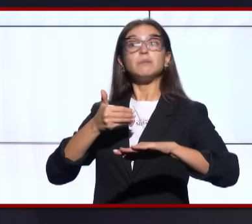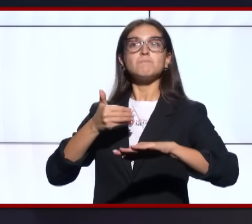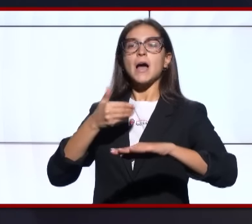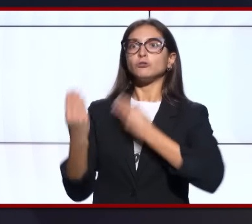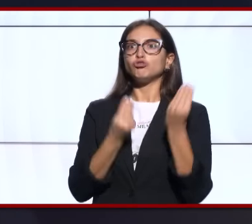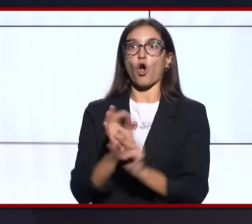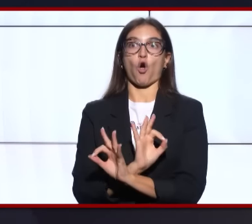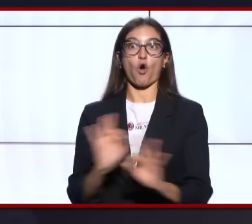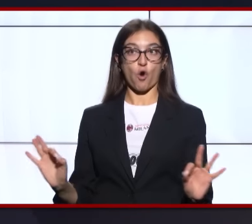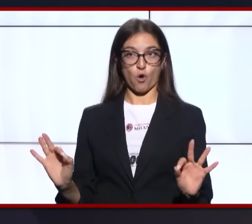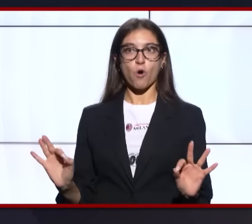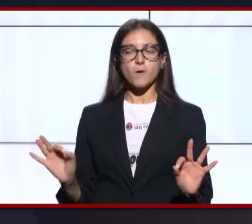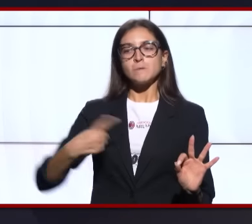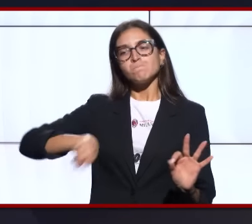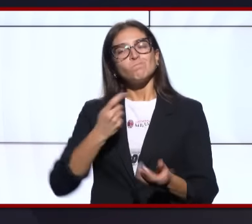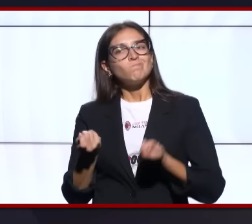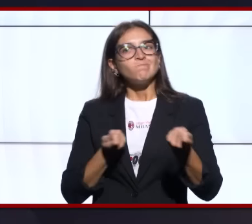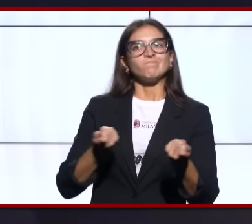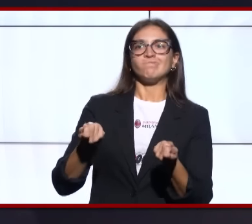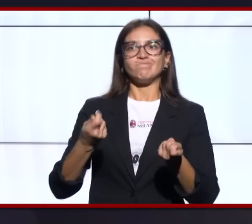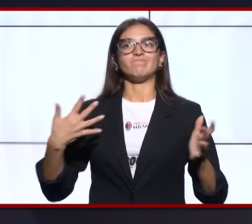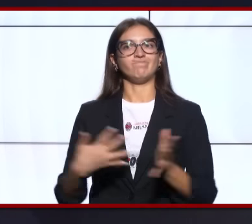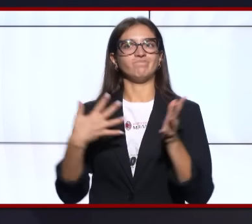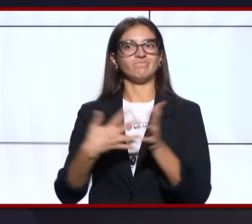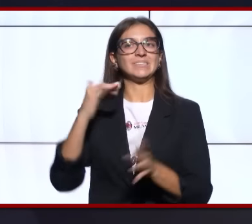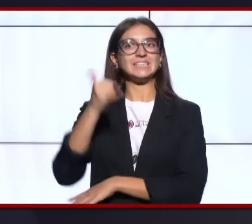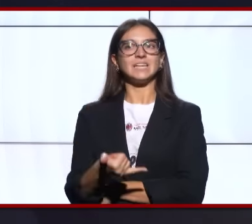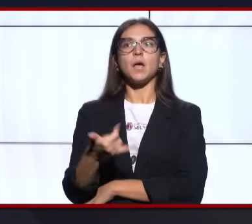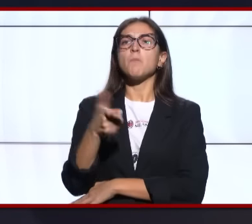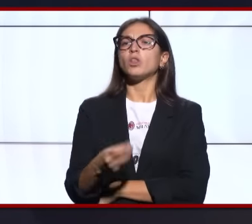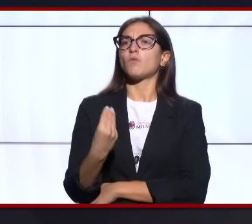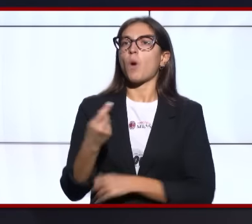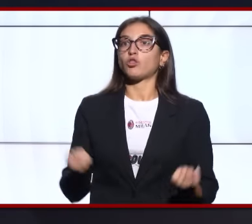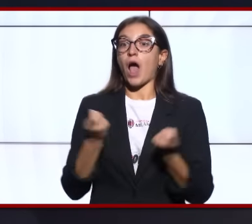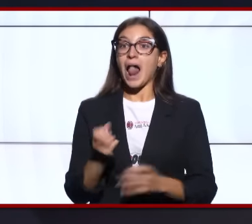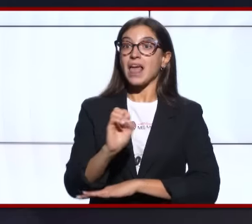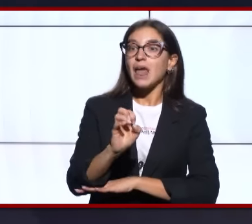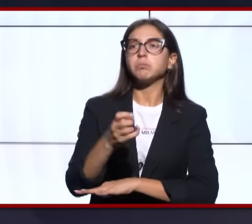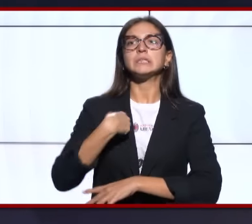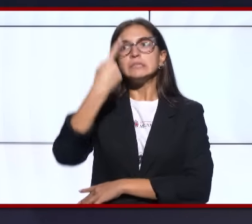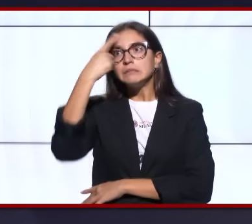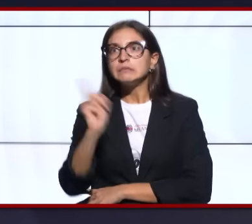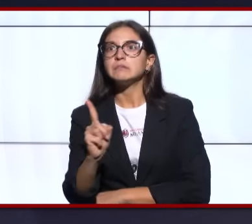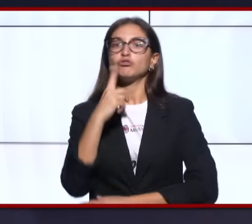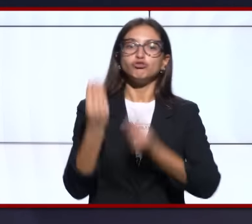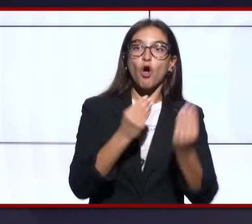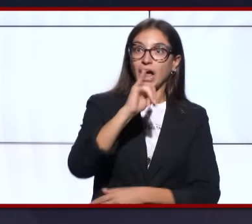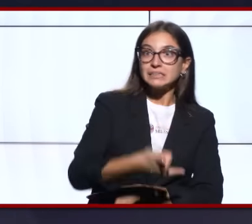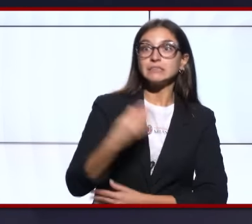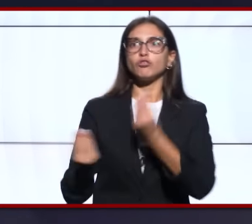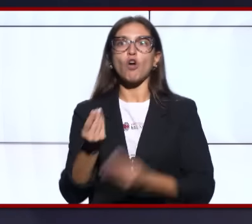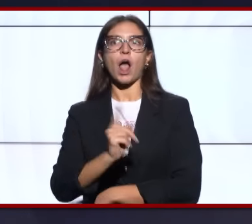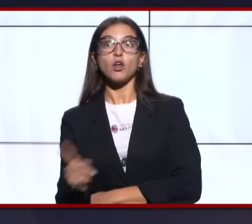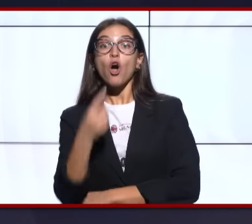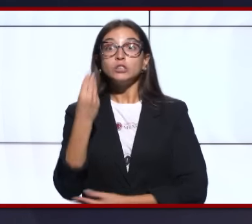è difficile gestire perché quando abbiamo fatto G allenamento non sappiamo se giocamo se non giocamo e se non